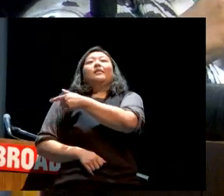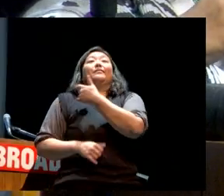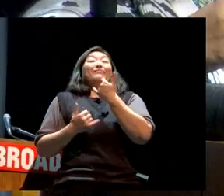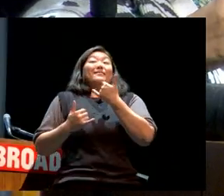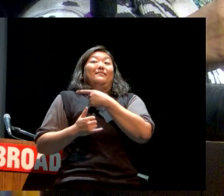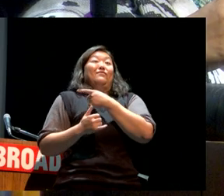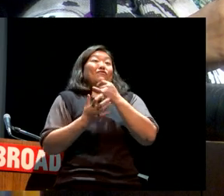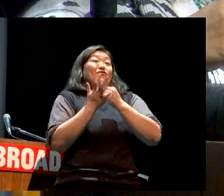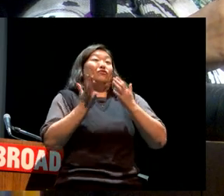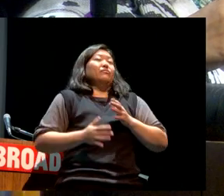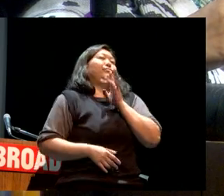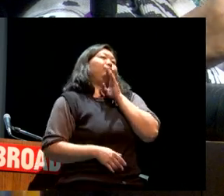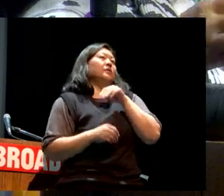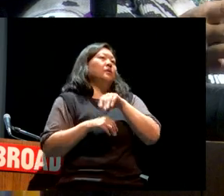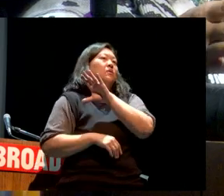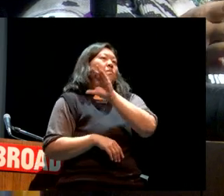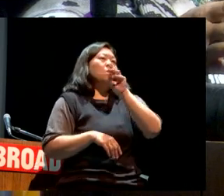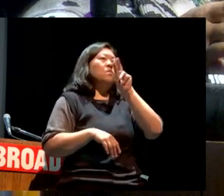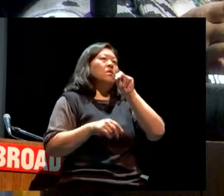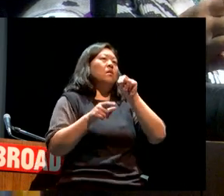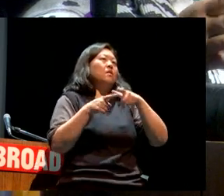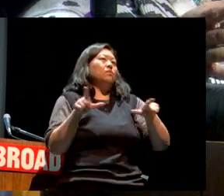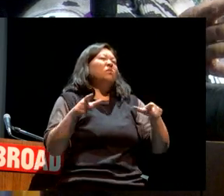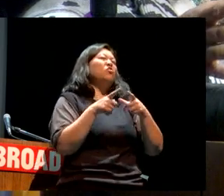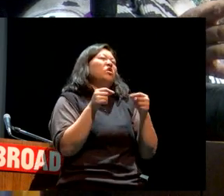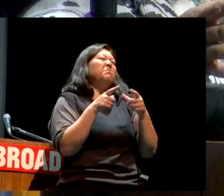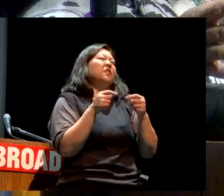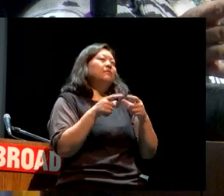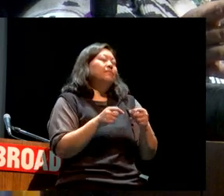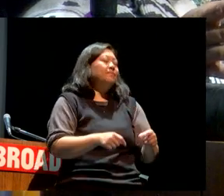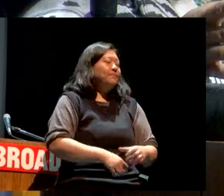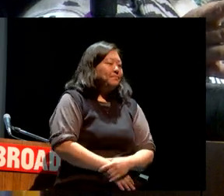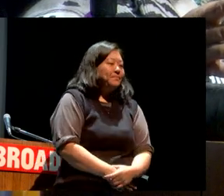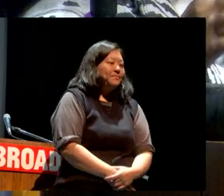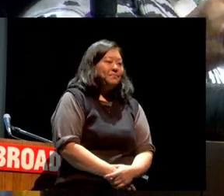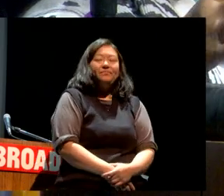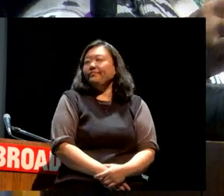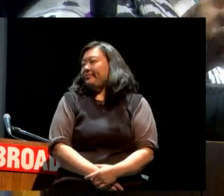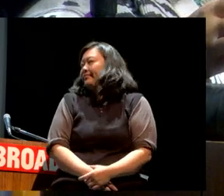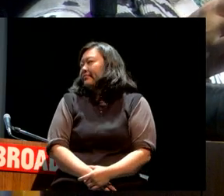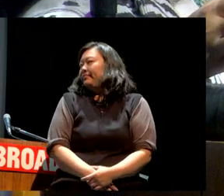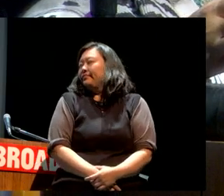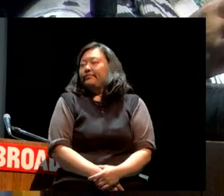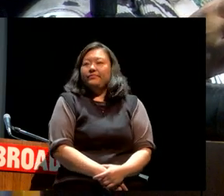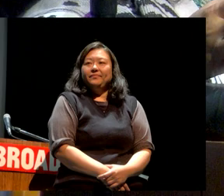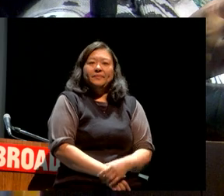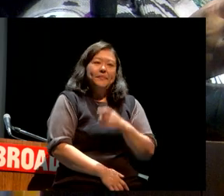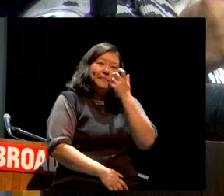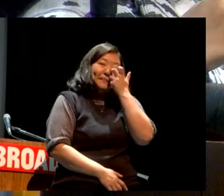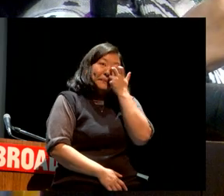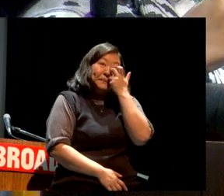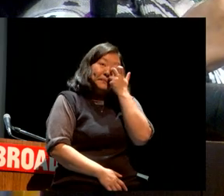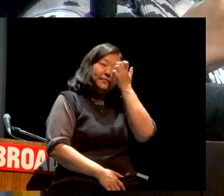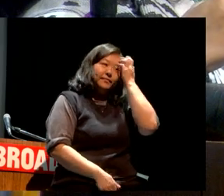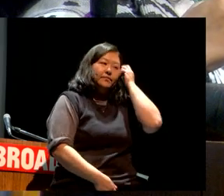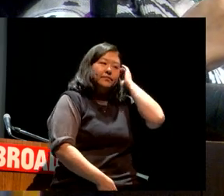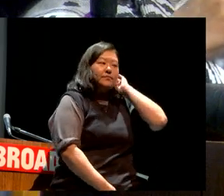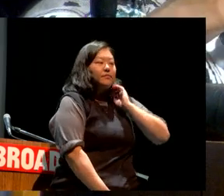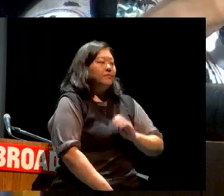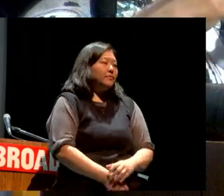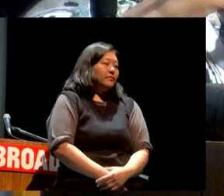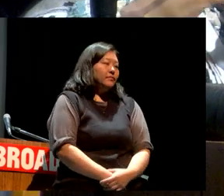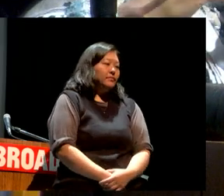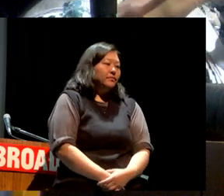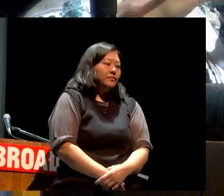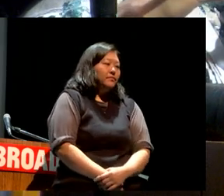ばクリプトパンクスでも、例えばクローン X でもめっちゃ高く売れて、高く売れちゃ、買っちゃった人が、まあクローン X の